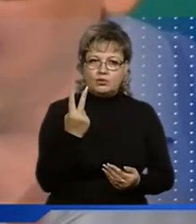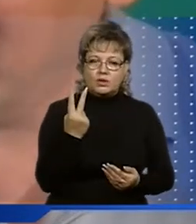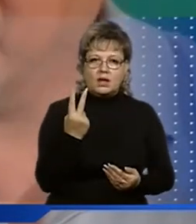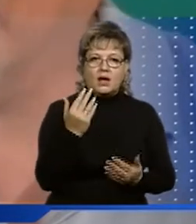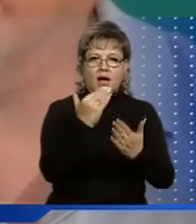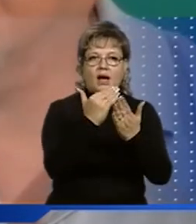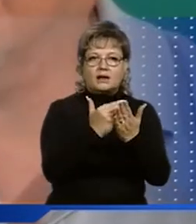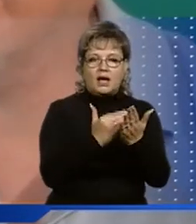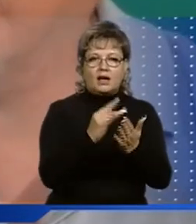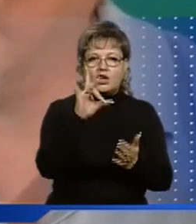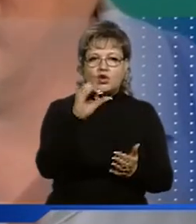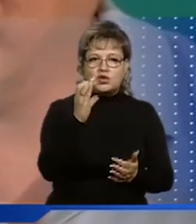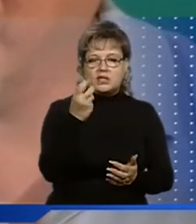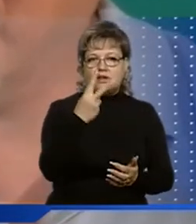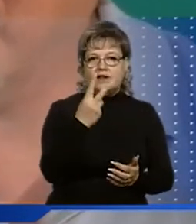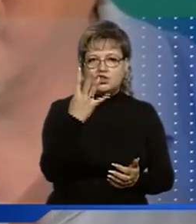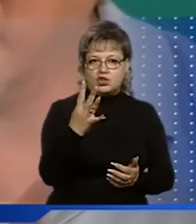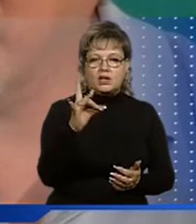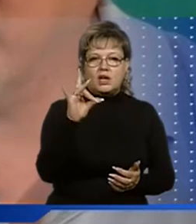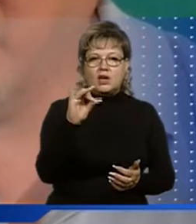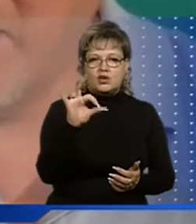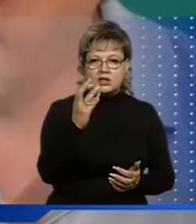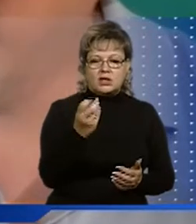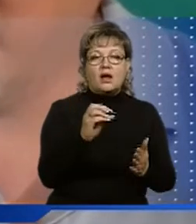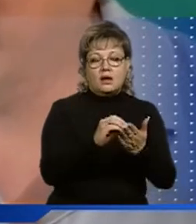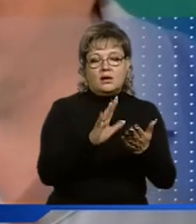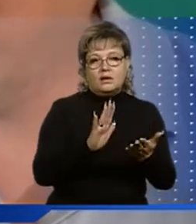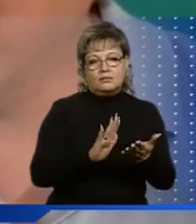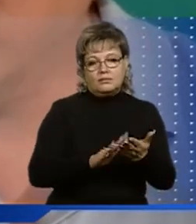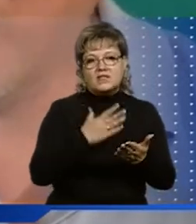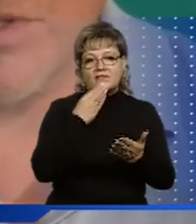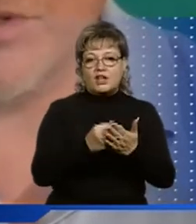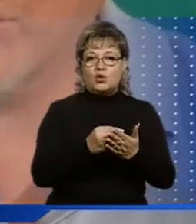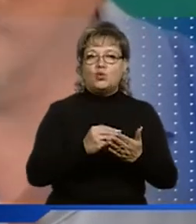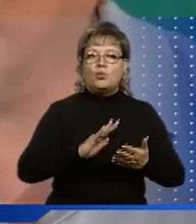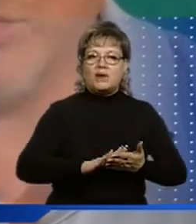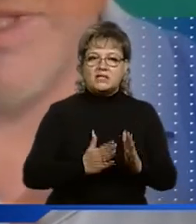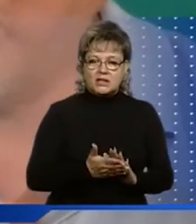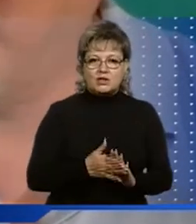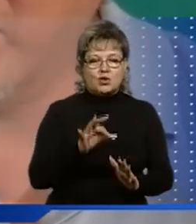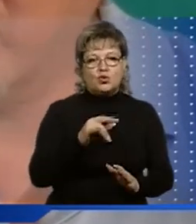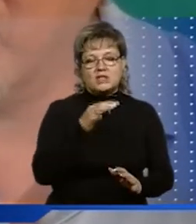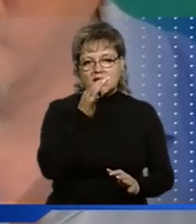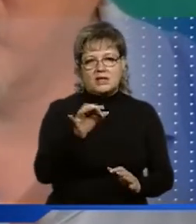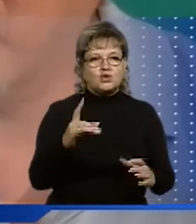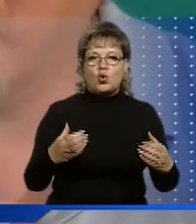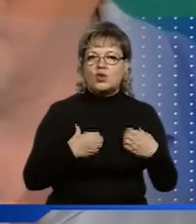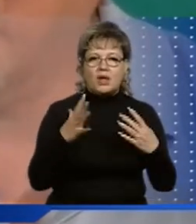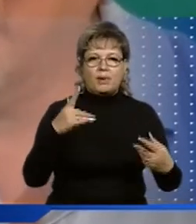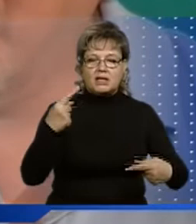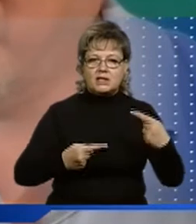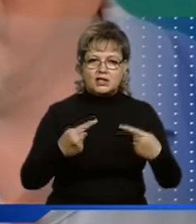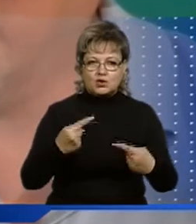на канале «Россия-24» и на «Россия-1». Обозначил свою позицию, показал, что он не боится дискуссии. И